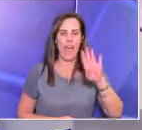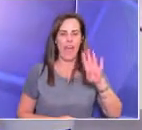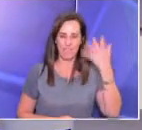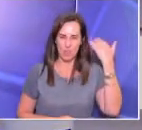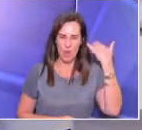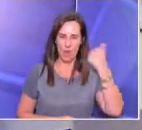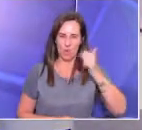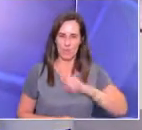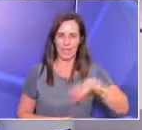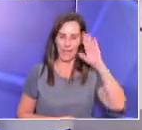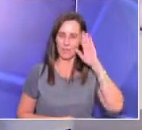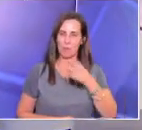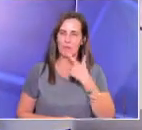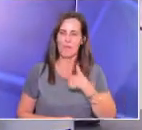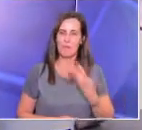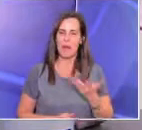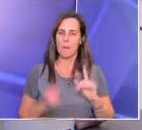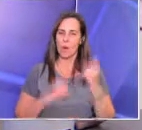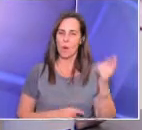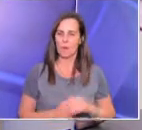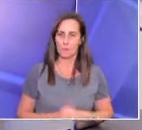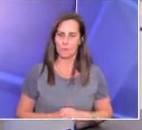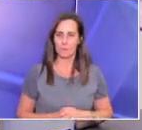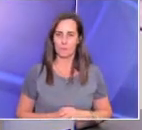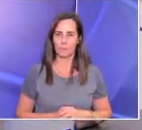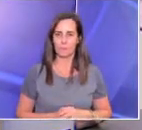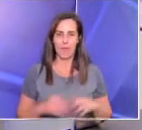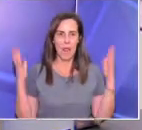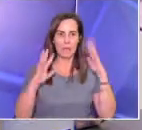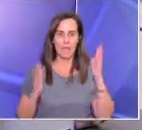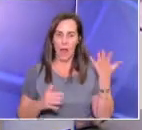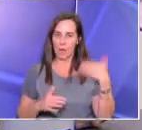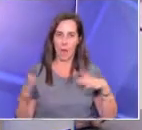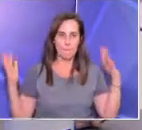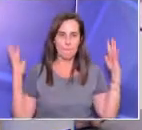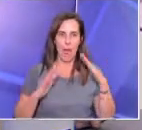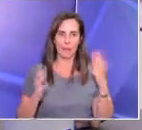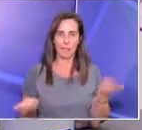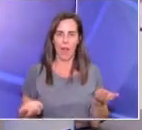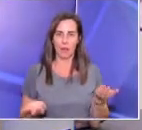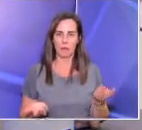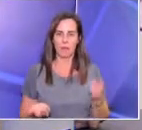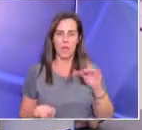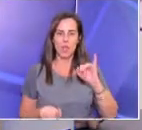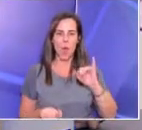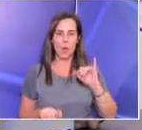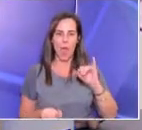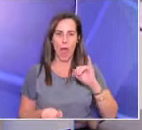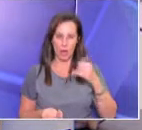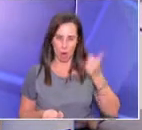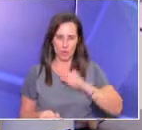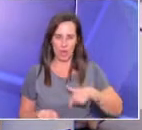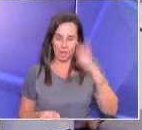וכו' וכו'. בוא, כאילו, מה קורה פה? היסטריה, תשמע, הייתה פאניקה באמצע היום, הוא הבין מה מתרחש,